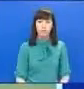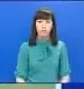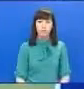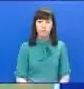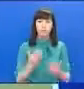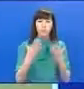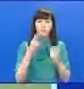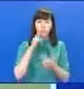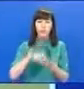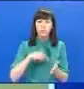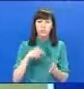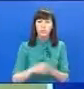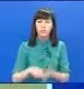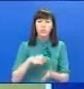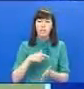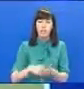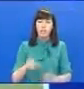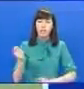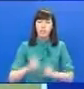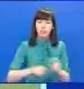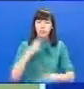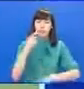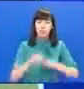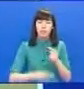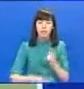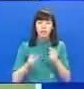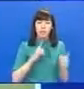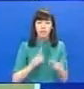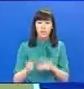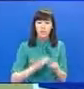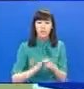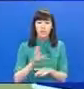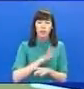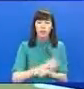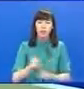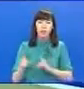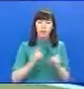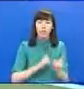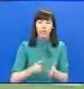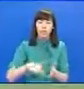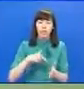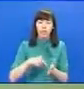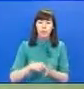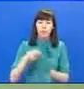Бүгін Шымкентте қалалық мәслихаттың кезектен тыс сессия отырысы болып өтті. Жиында Шымшахардың